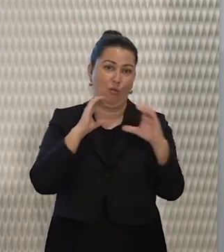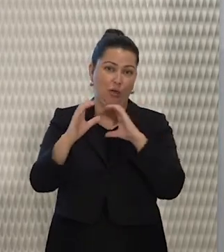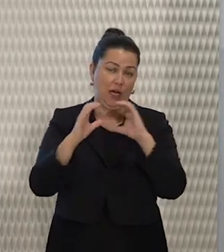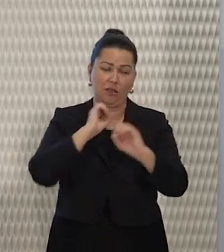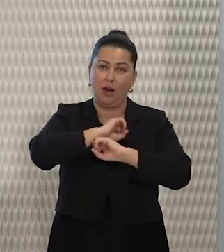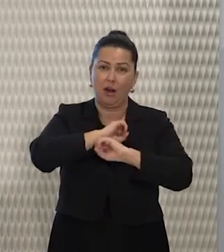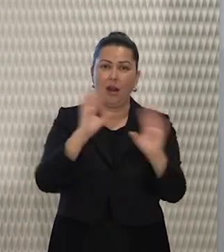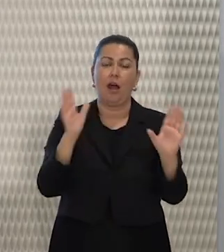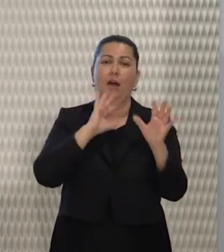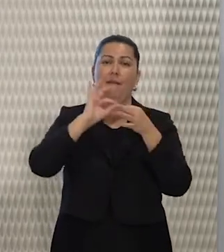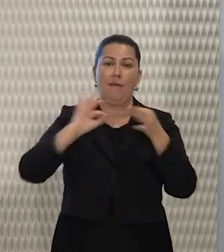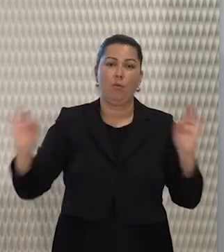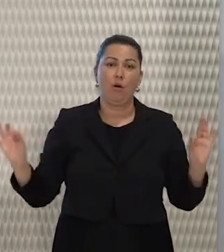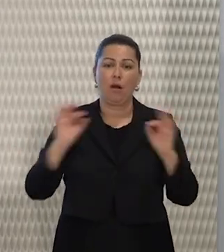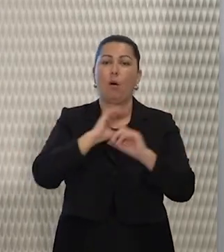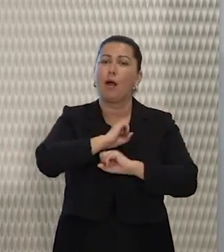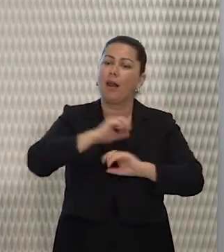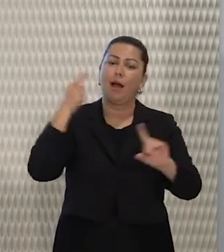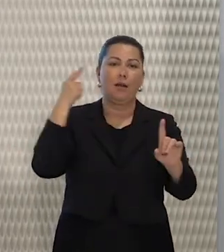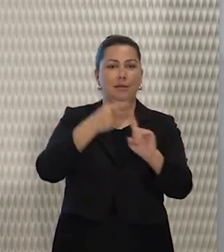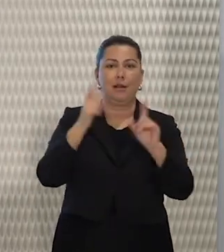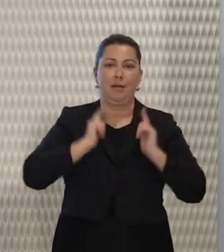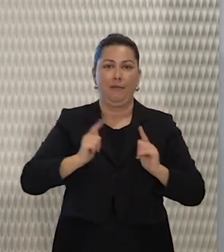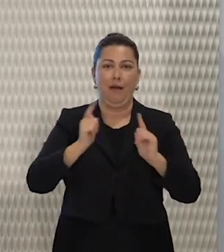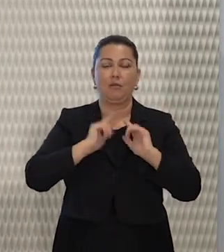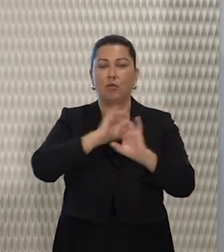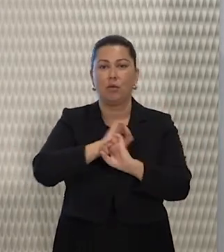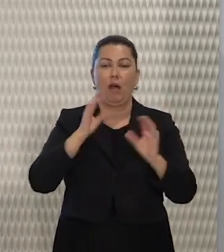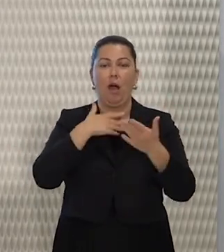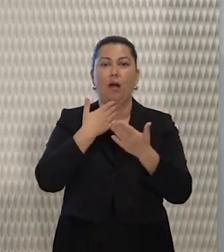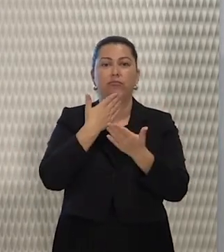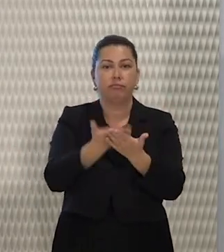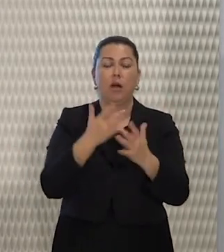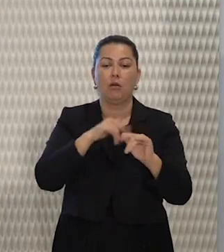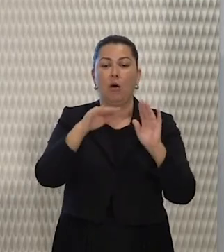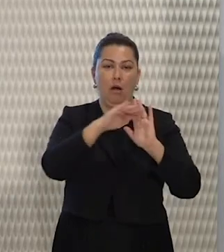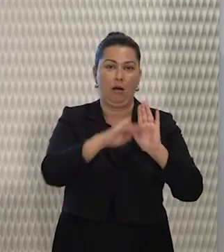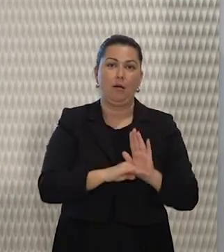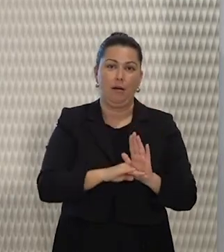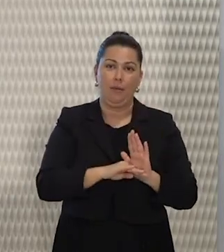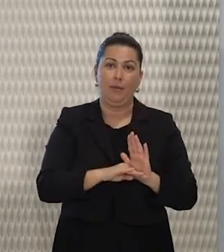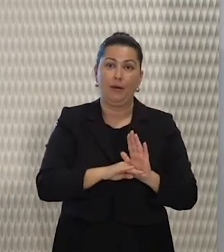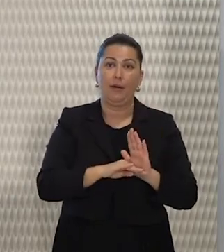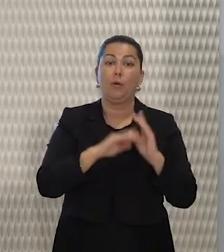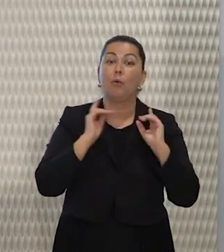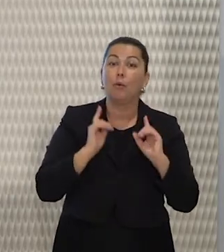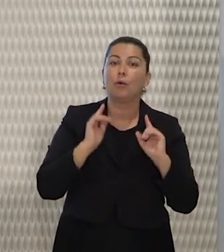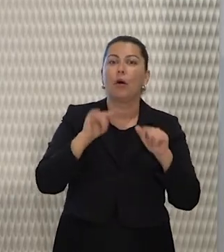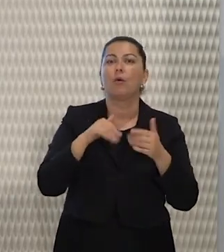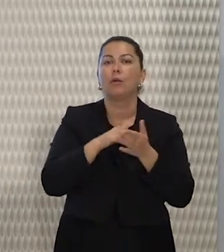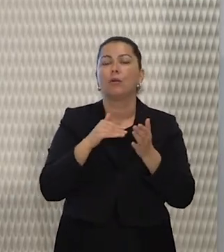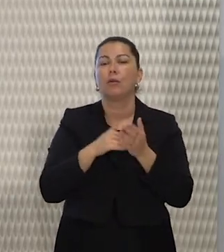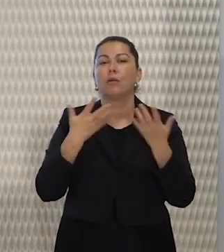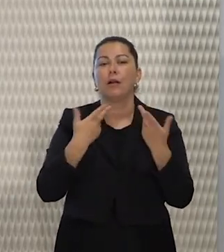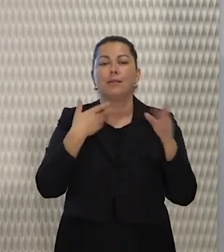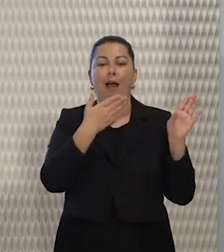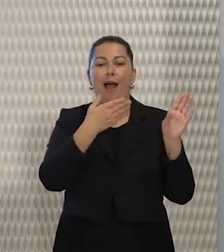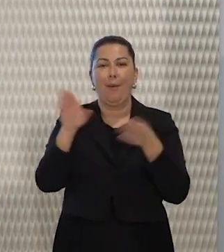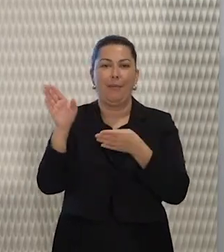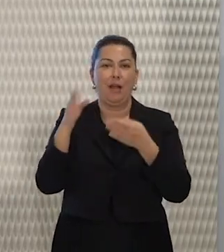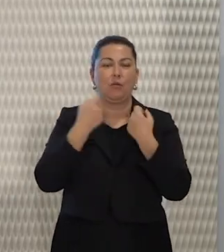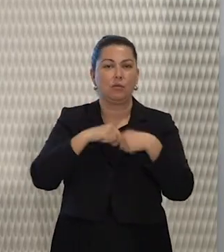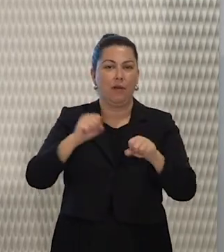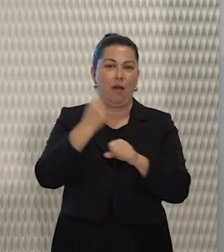eine klare Formulierung für die Ziele, die Erwartungen und die Angaben und unter anderem ein